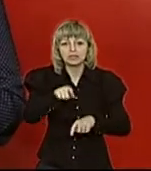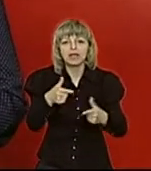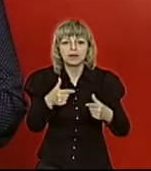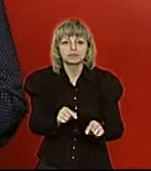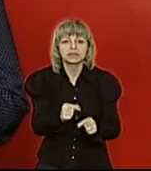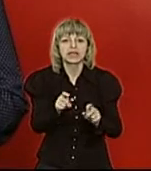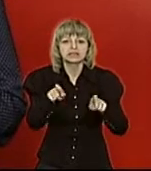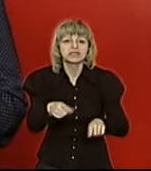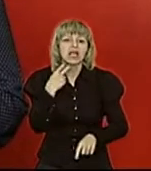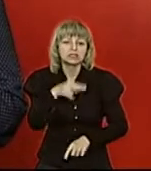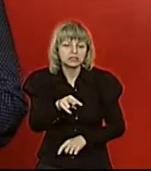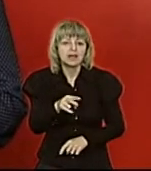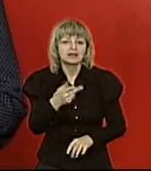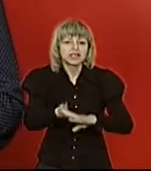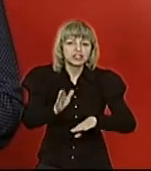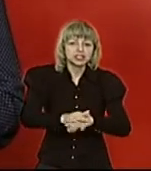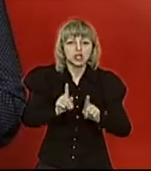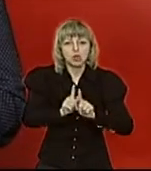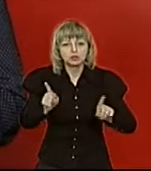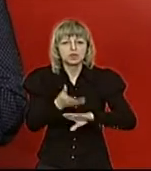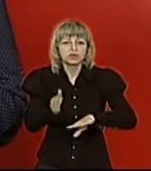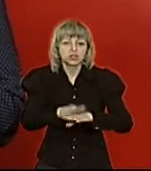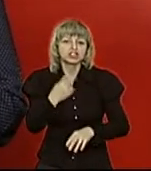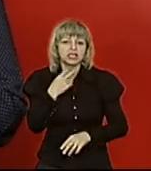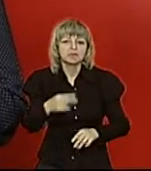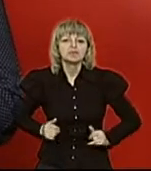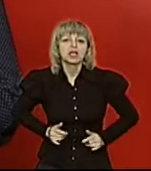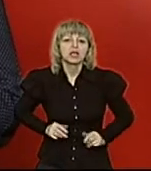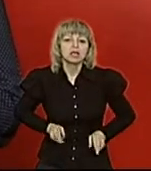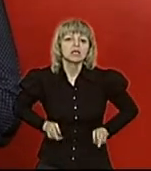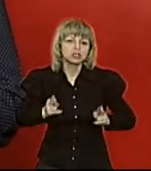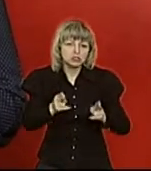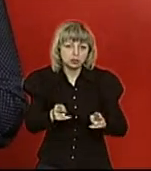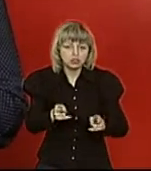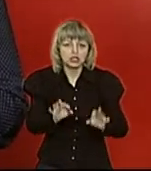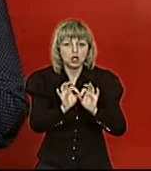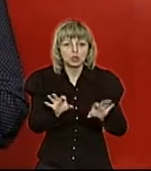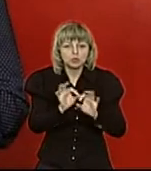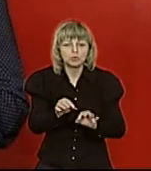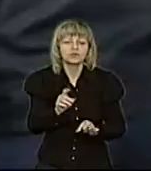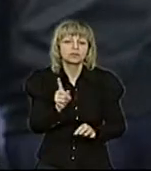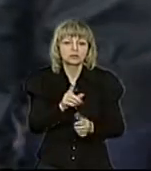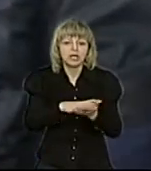отримують засуджених за тяжкі та особливо тяжкі злочини. Що шукали, розповімо у наступному сюжеті.